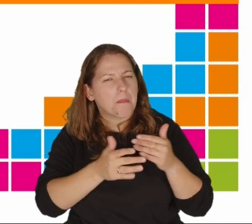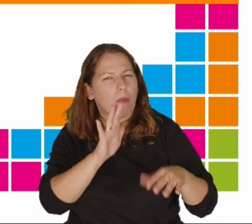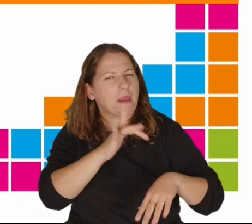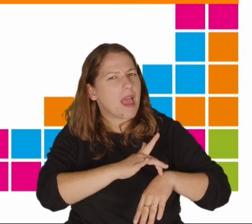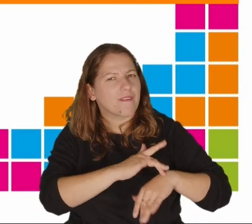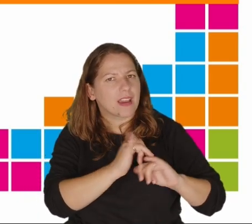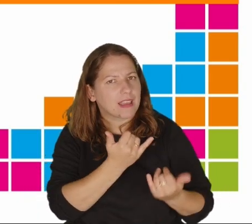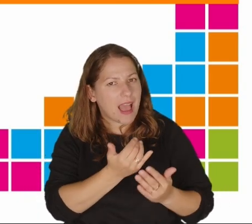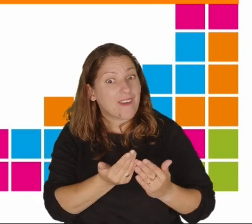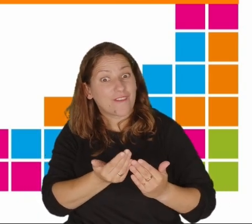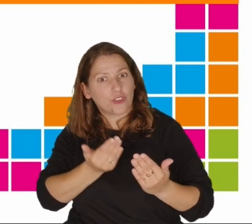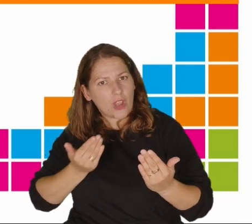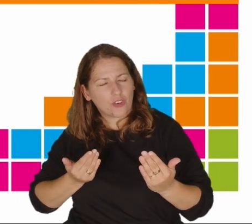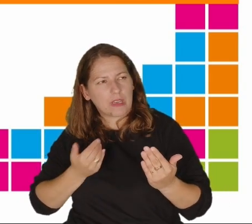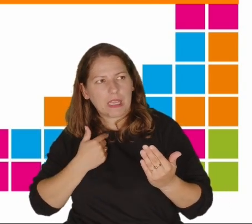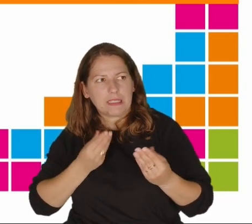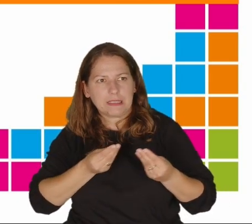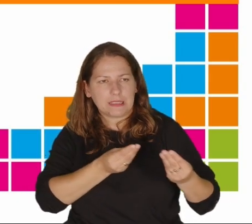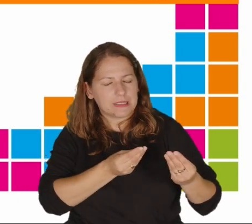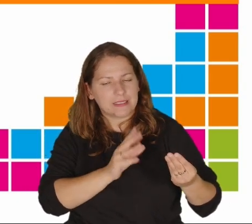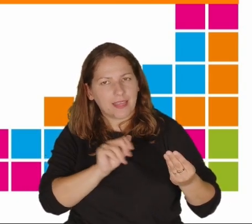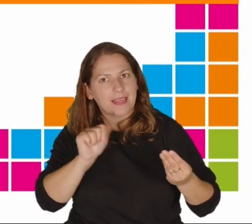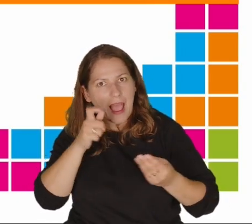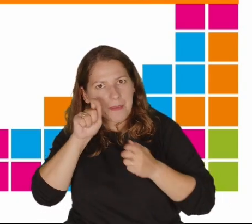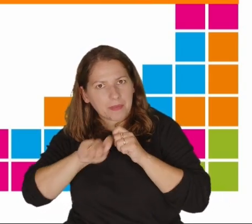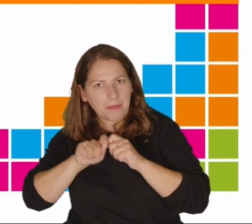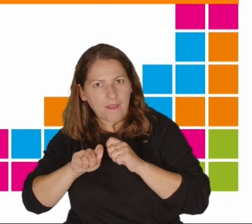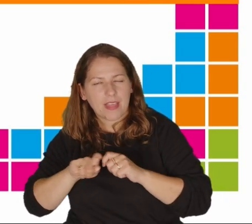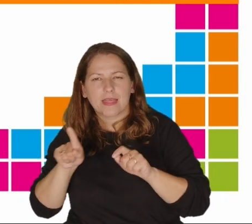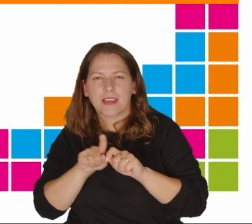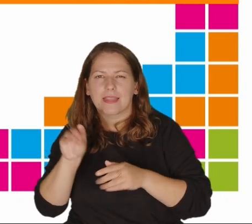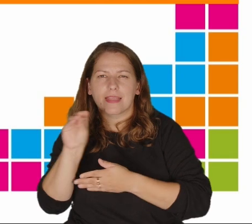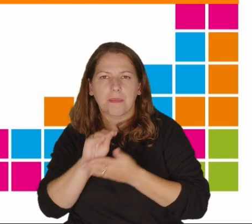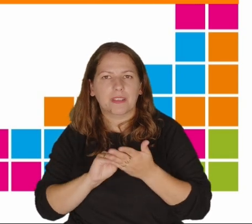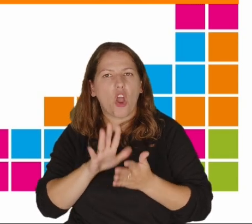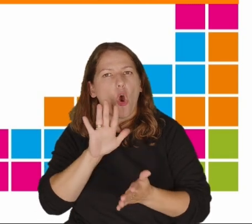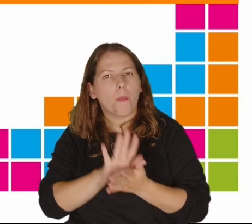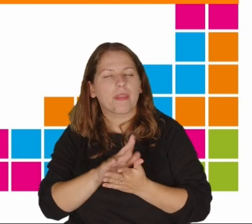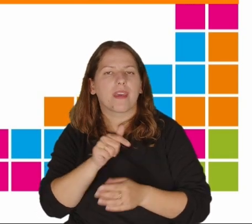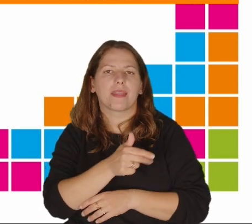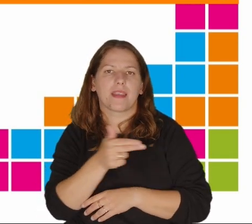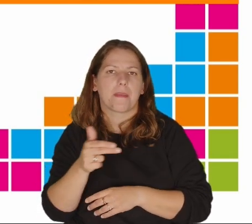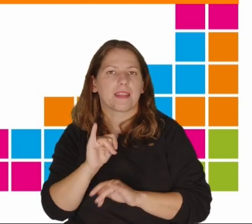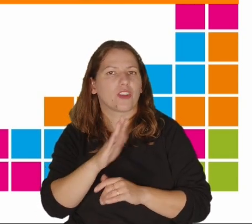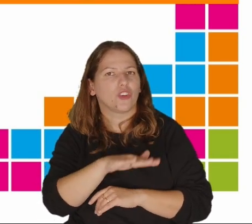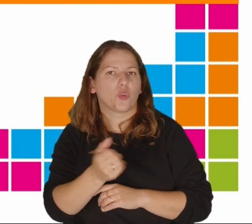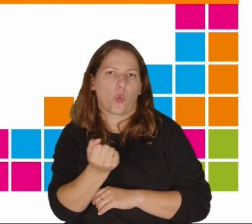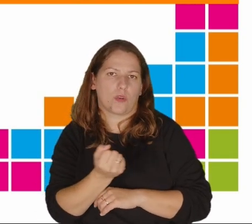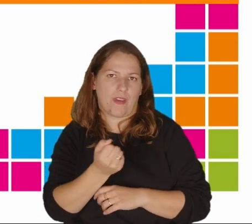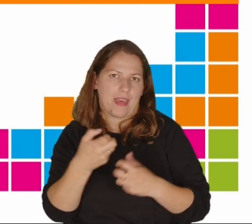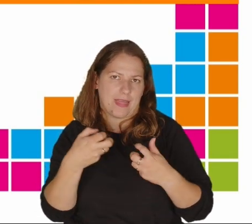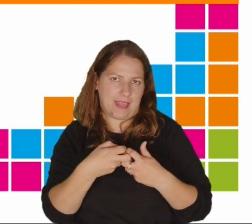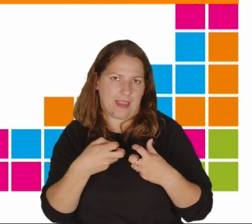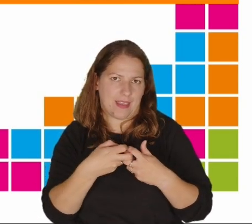jaki sposób na to wpłynęli. I napisanie też chyba wydaje mi się rekomendacji na temat tego, jak dzieci powinny używać